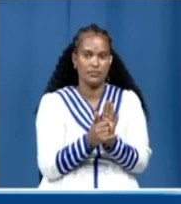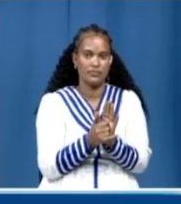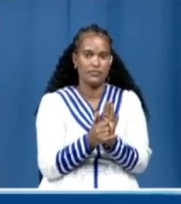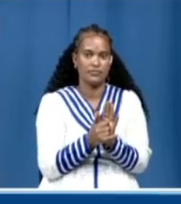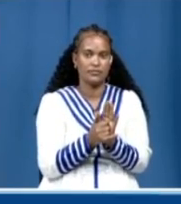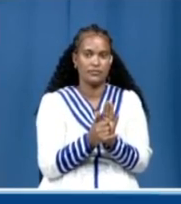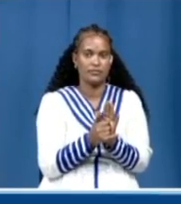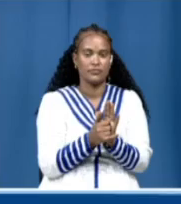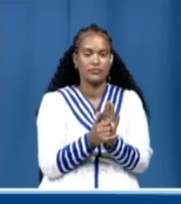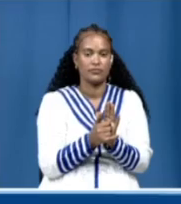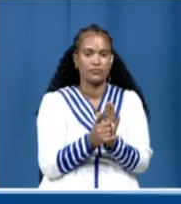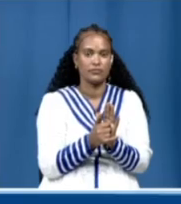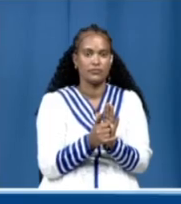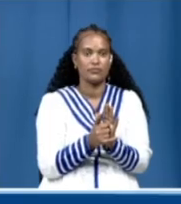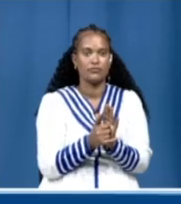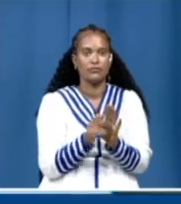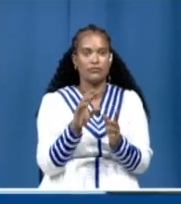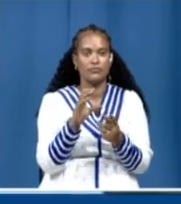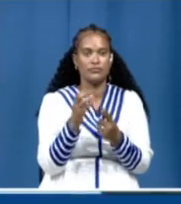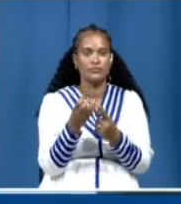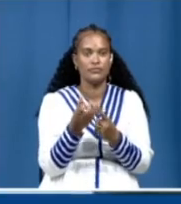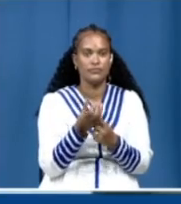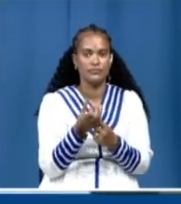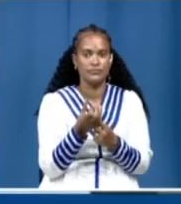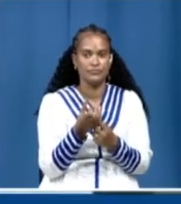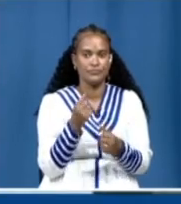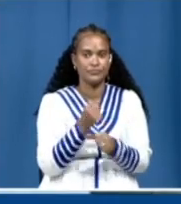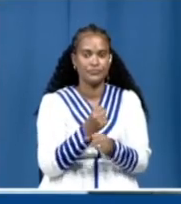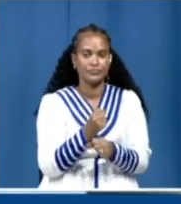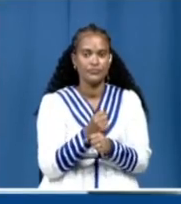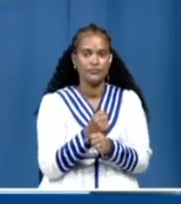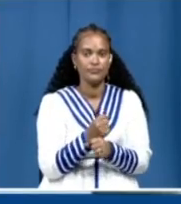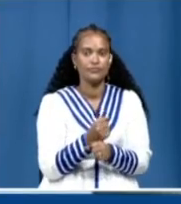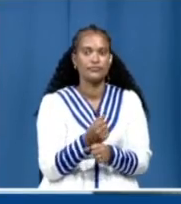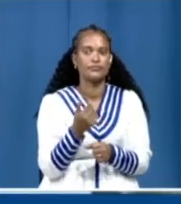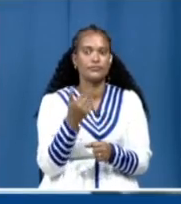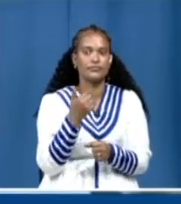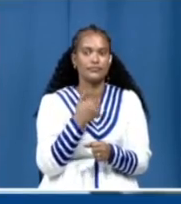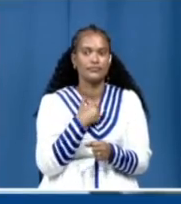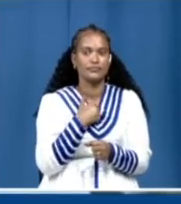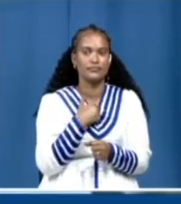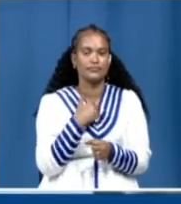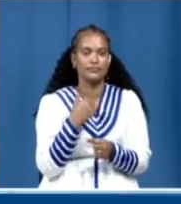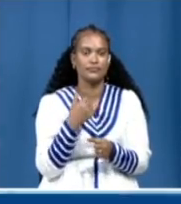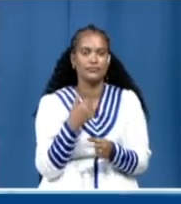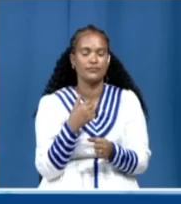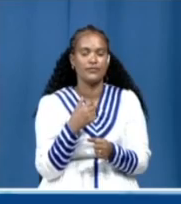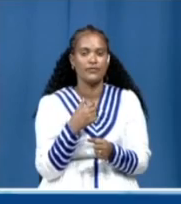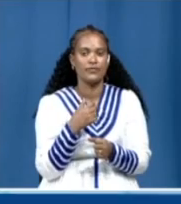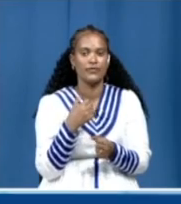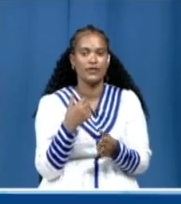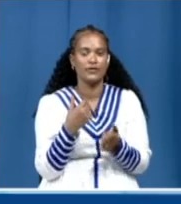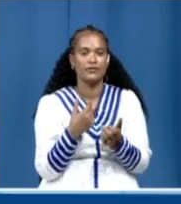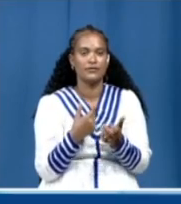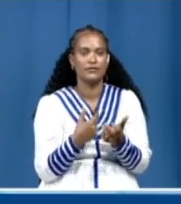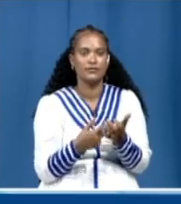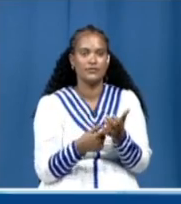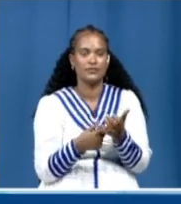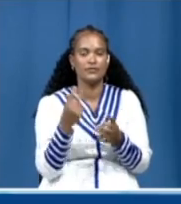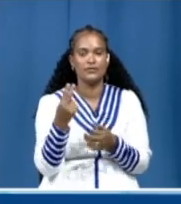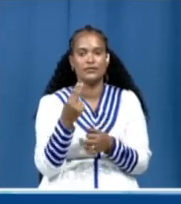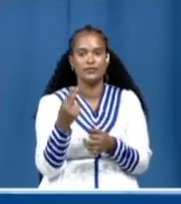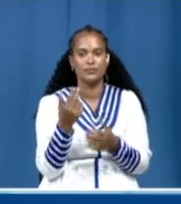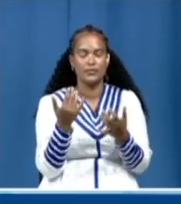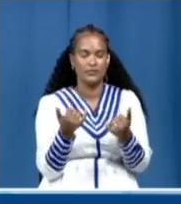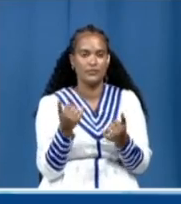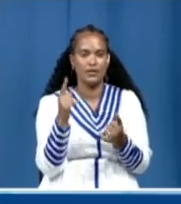ካዕቢተ ንዝኾኑ ናይ ንግዲ ስራሕቲ ዘለኹም ስራሕቲ ኣለው ንኡ ንምክያድ ርብሕ ዝበለ ሳንቲም ክጥቀም